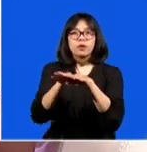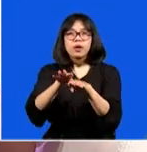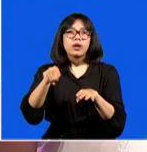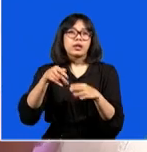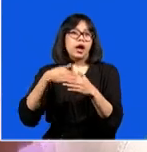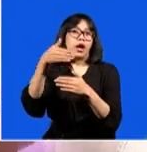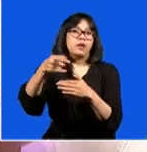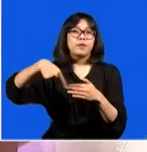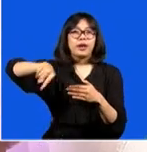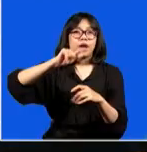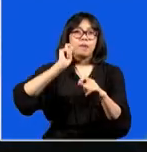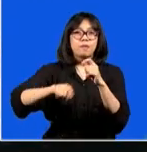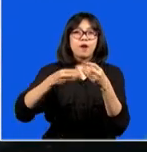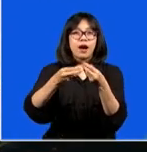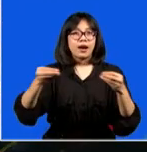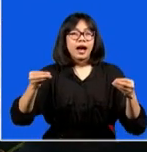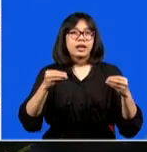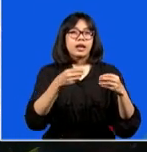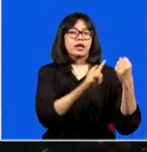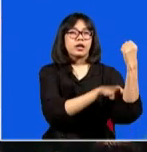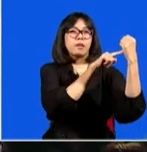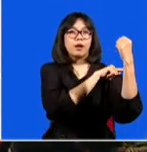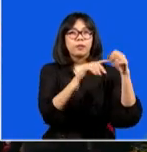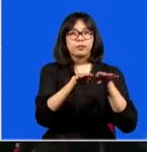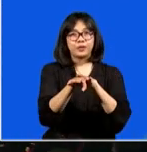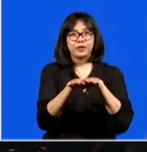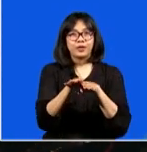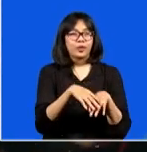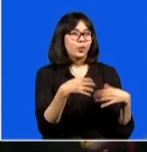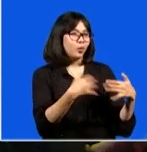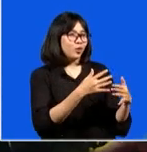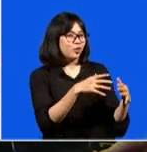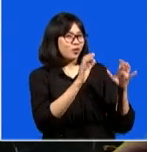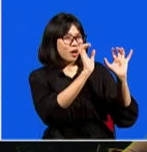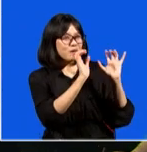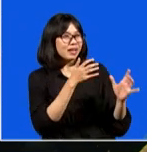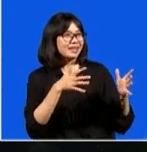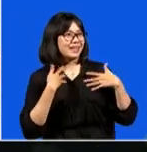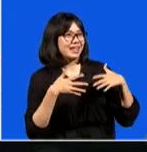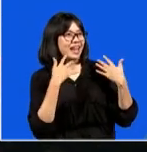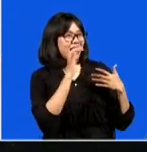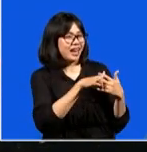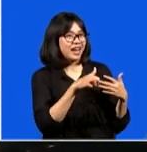daripada minat dan bakat daripada mereka sendiri ini luar biasa jadi senang ya